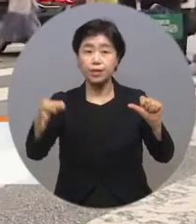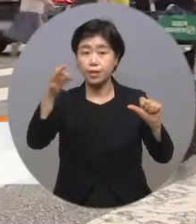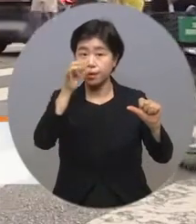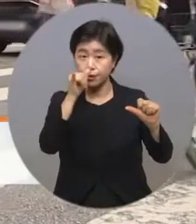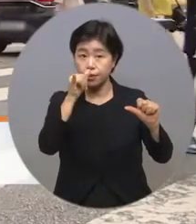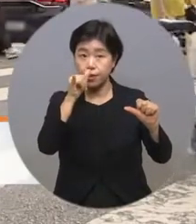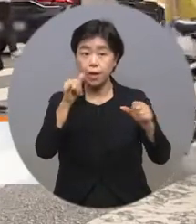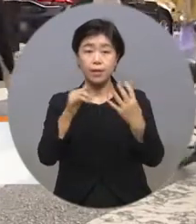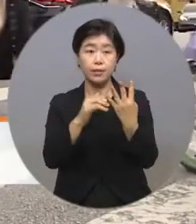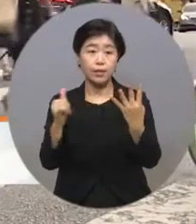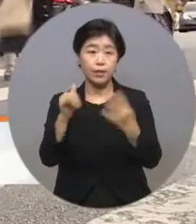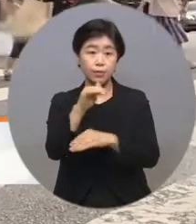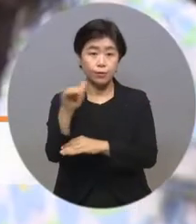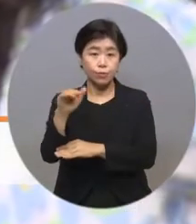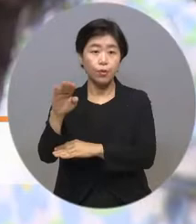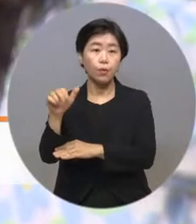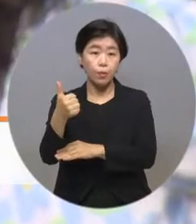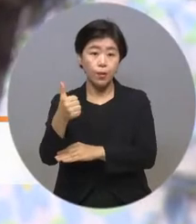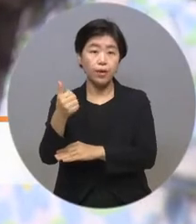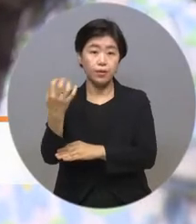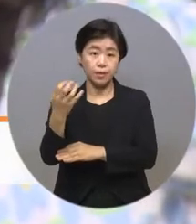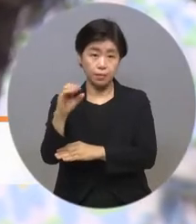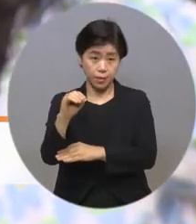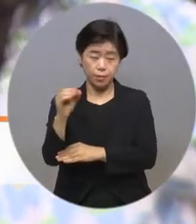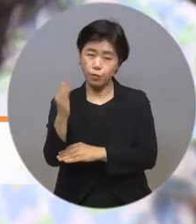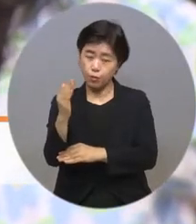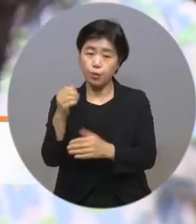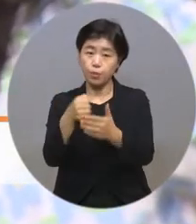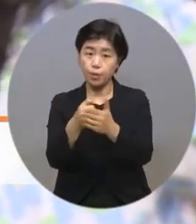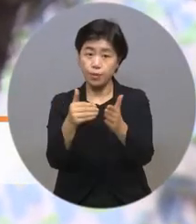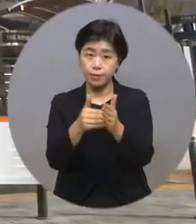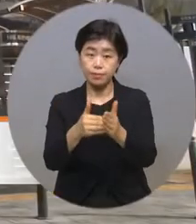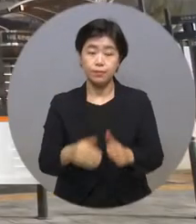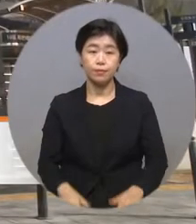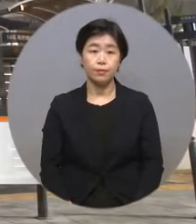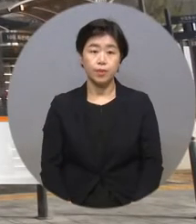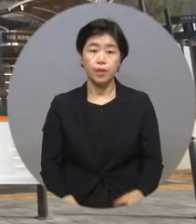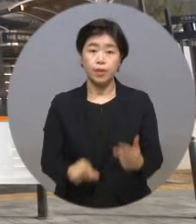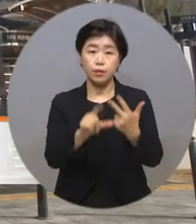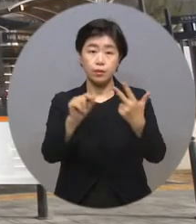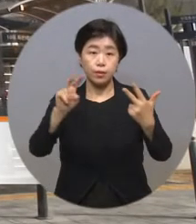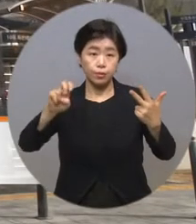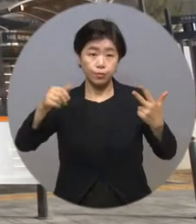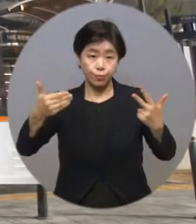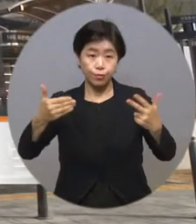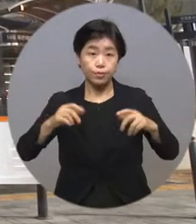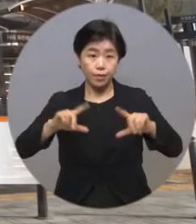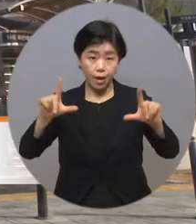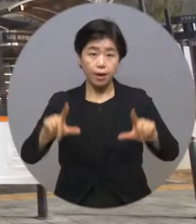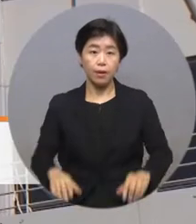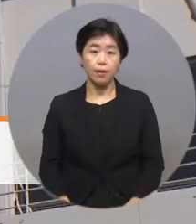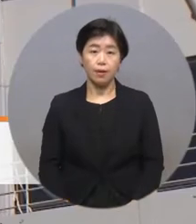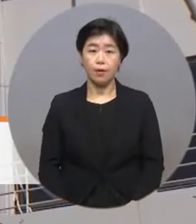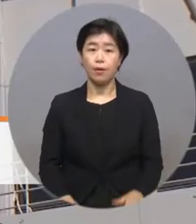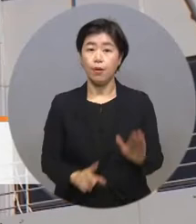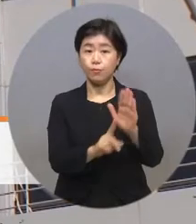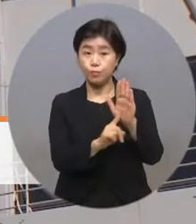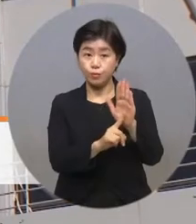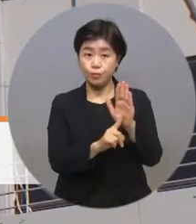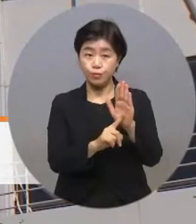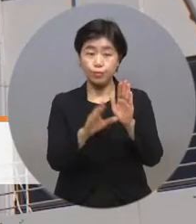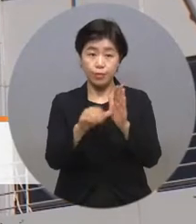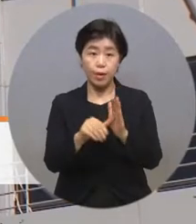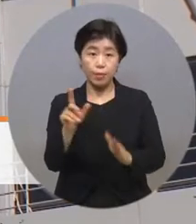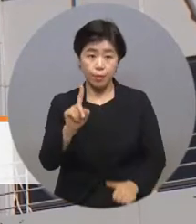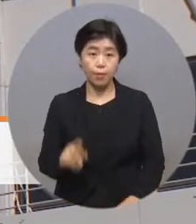540 말 964 원으로 확정됐습니다 지난달 29일 보건복지부는 제 68차 중앙 생활 보상 위원회 개체